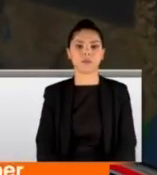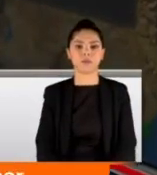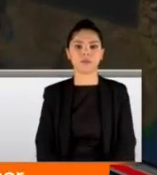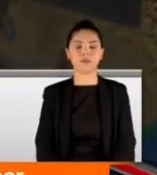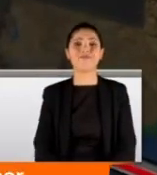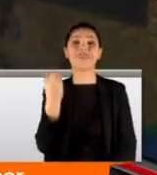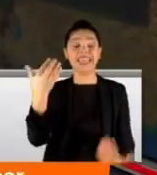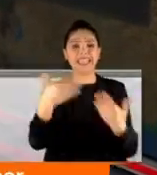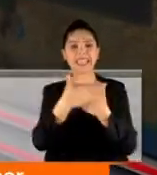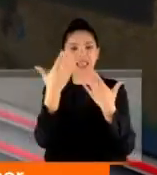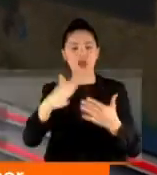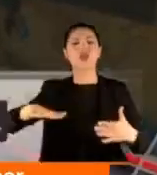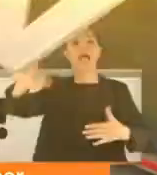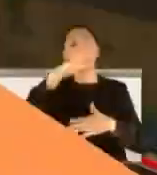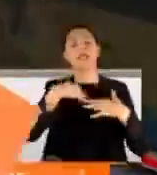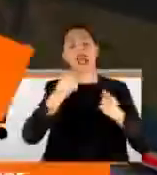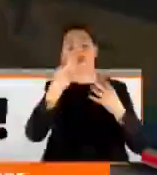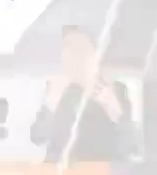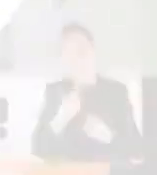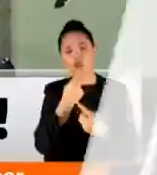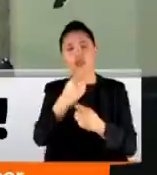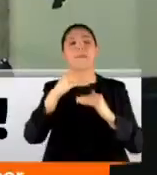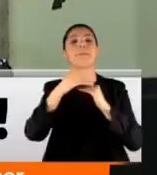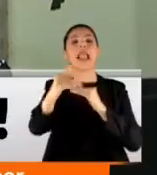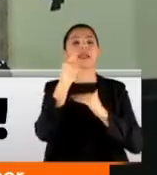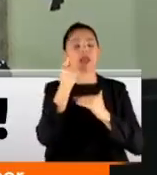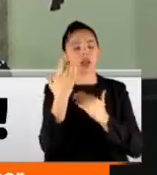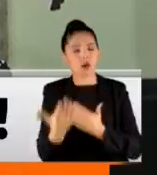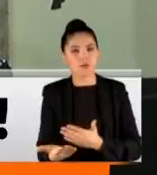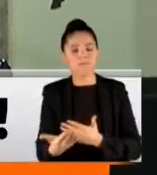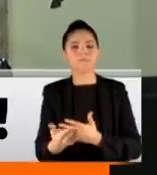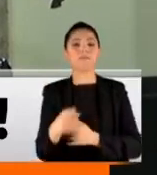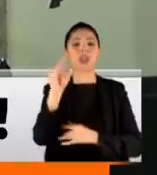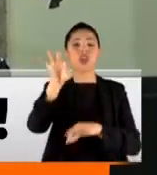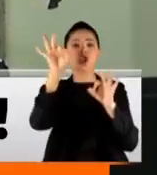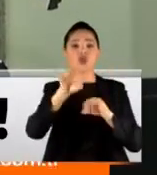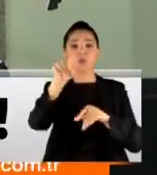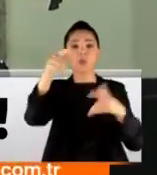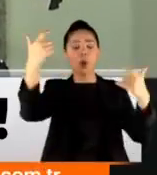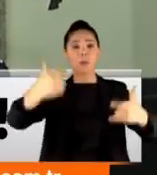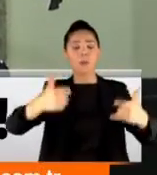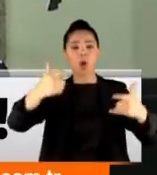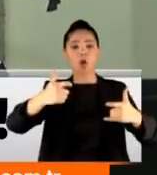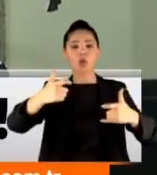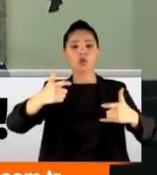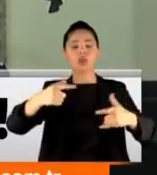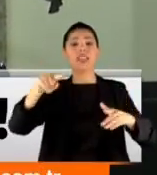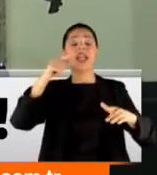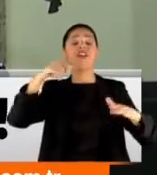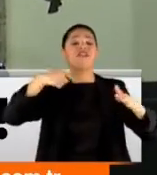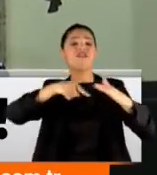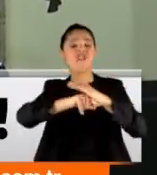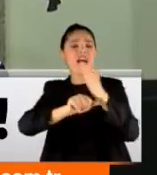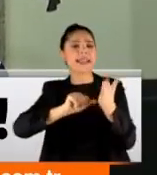İyi akşamlar. Herkese geçmiş olsun diliyorum milletimize. Şimdi bu bölgedeki fayların